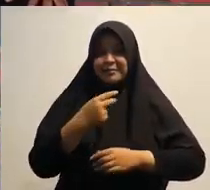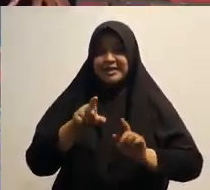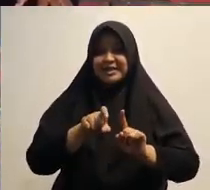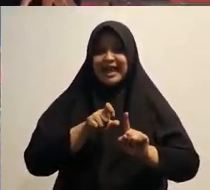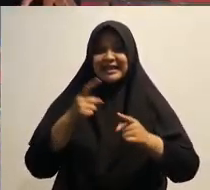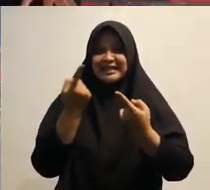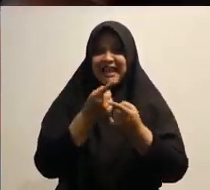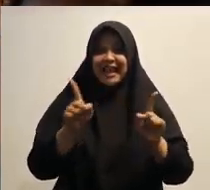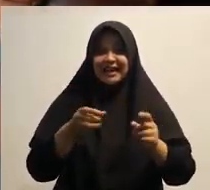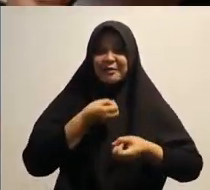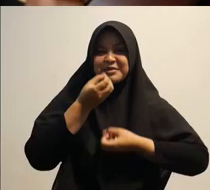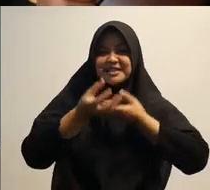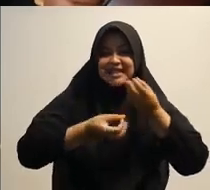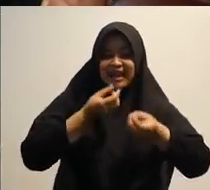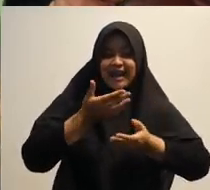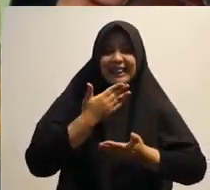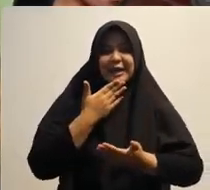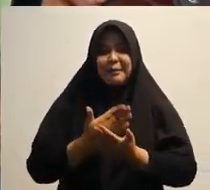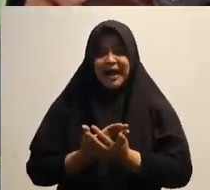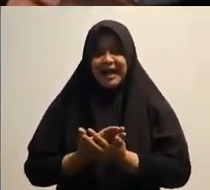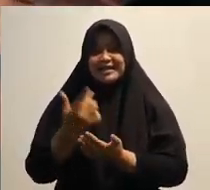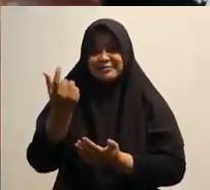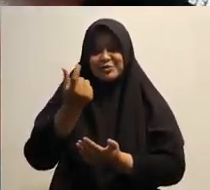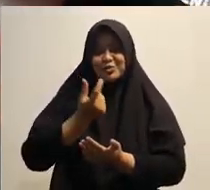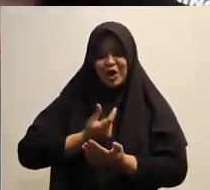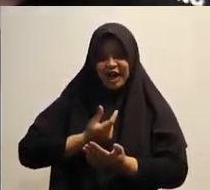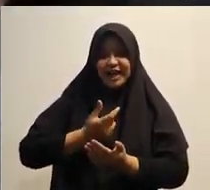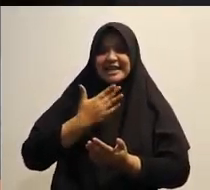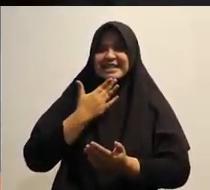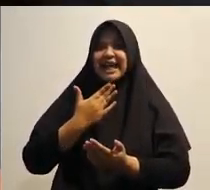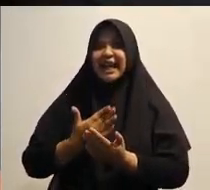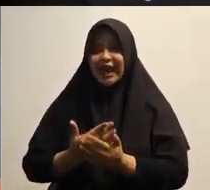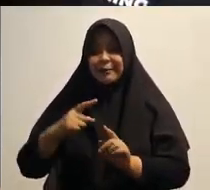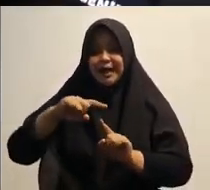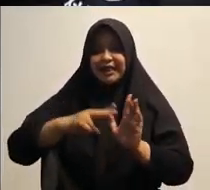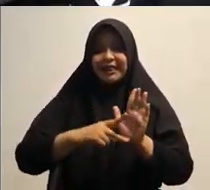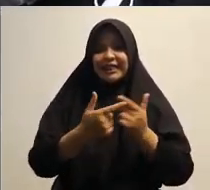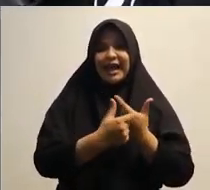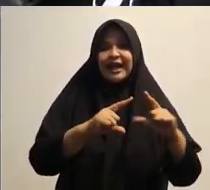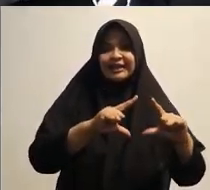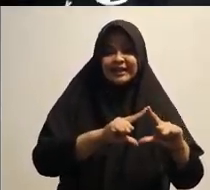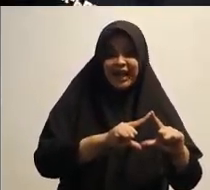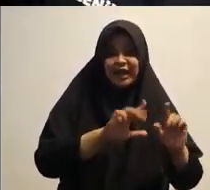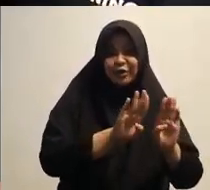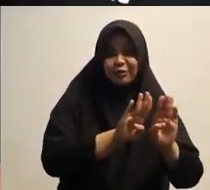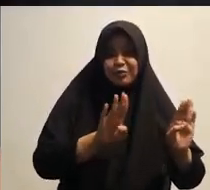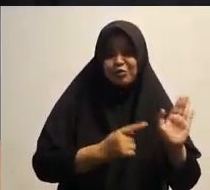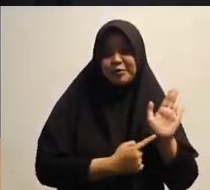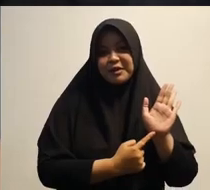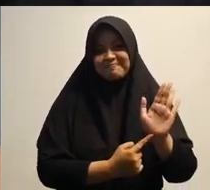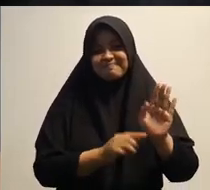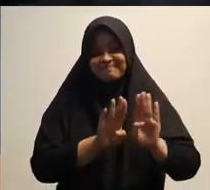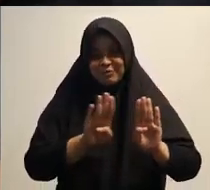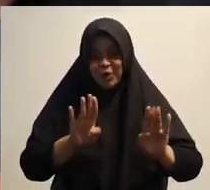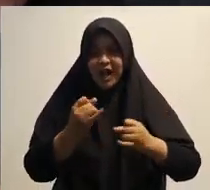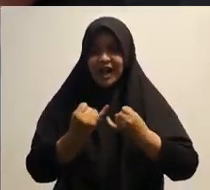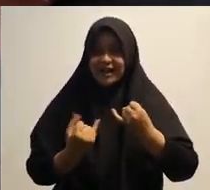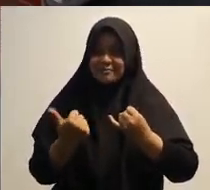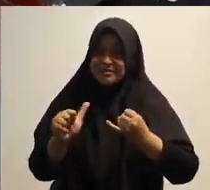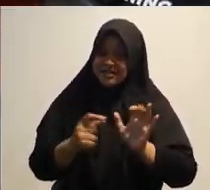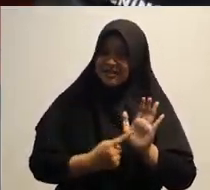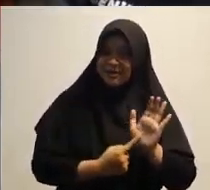Perkenalkan kami dari Nada Bicara. Terima kasih sudah mengundang kami dan juga selamat buat Tanya untuk pembukaan